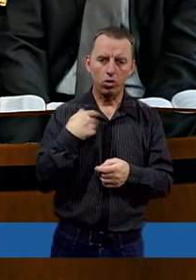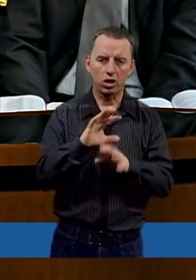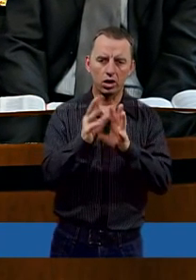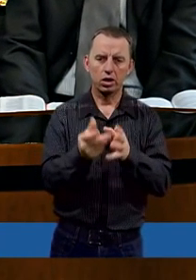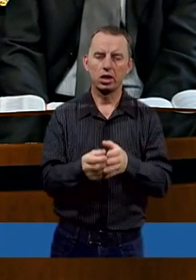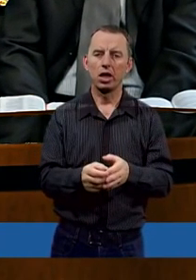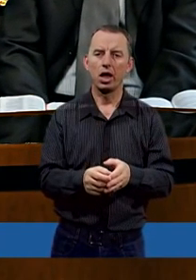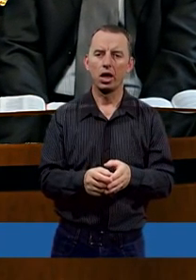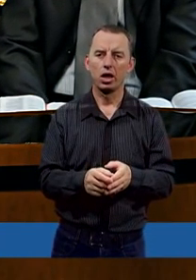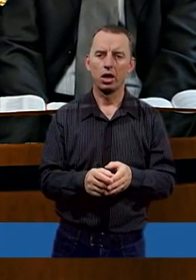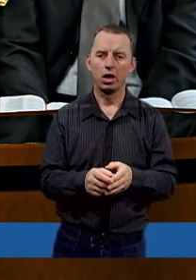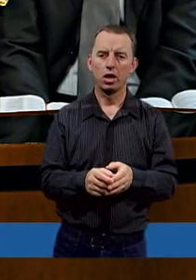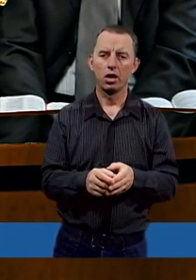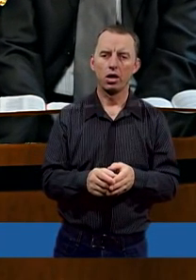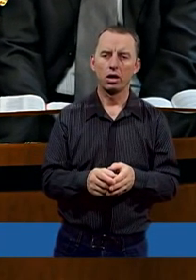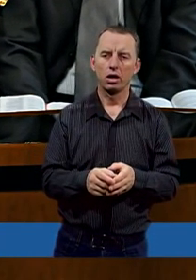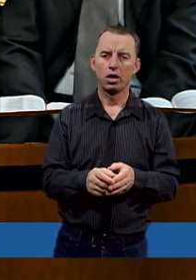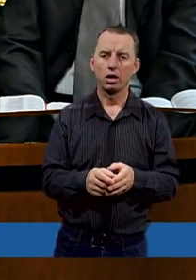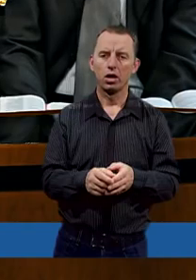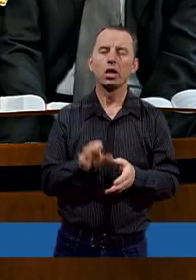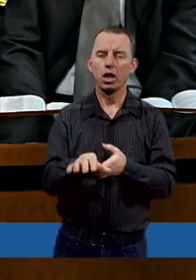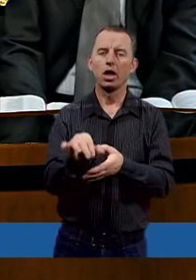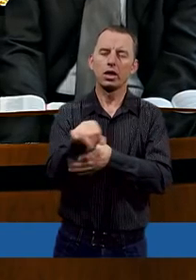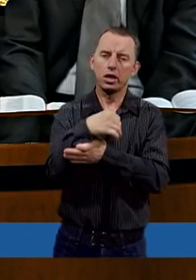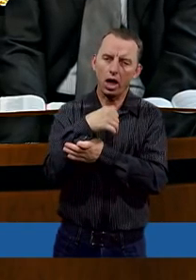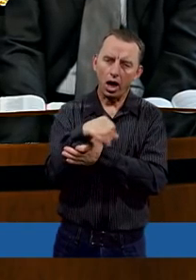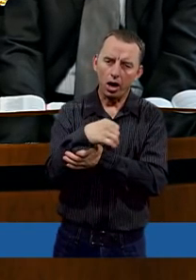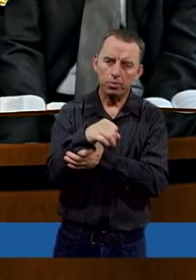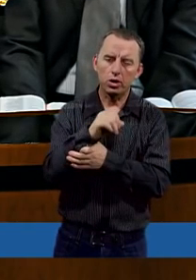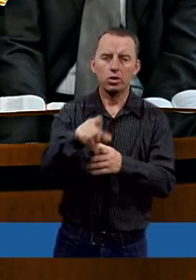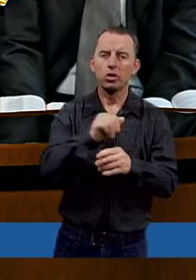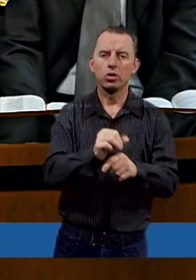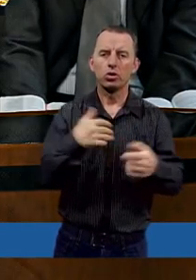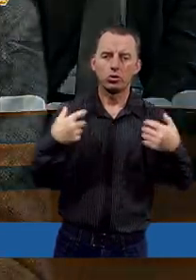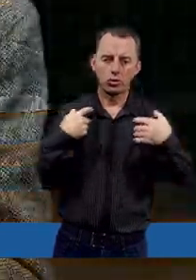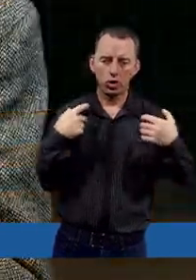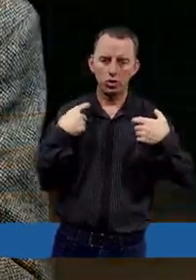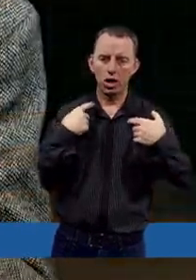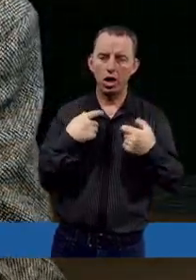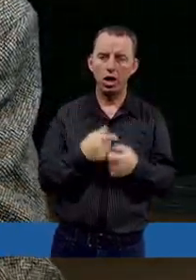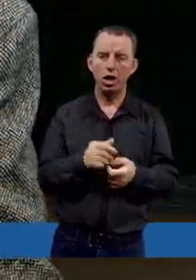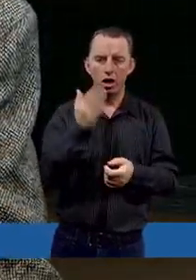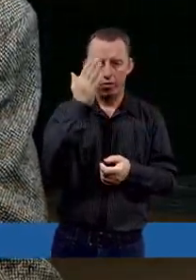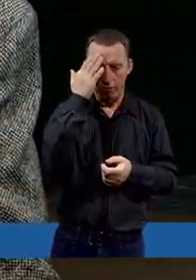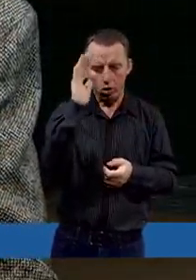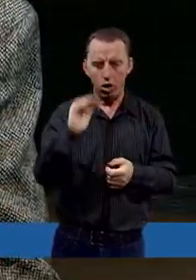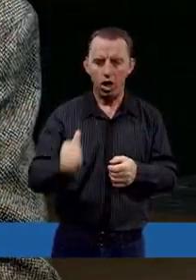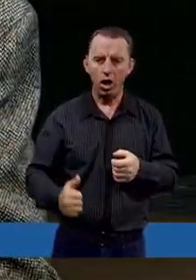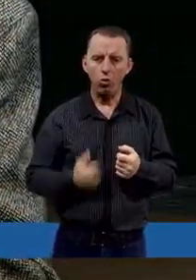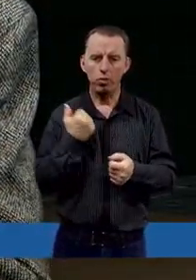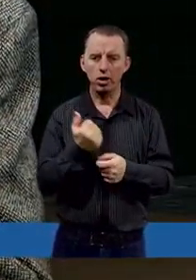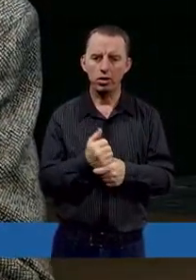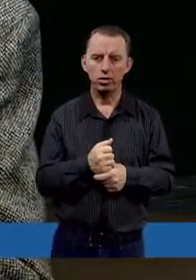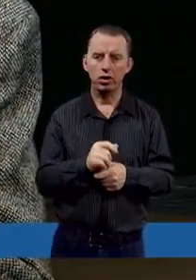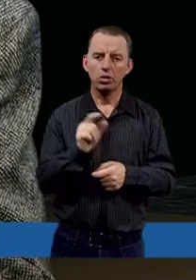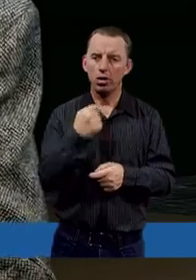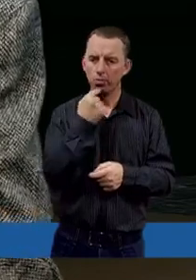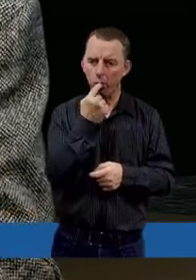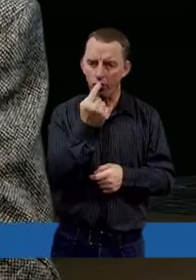to wręcz takie zaprzeczenie pragnieniu życia. Wolałbym, i ktoś